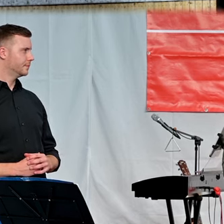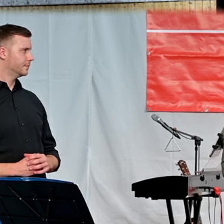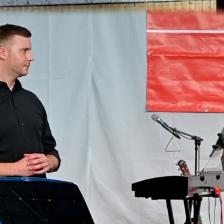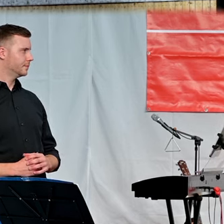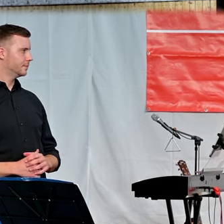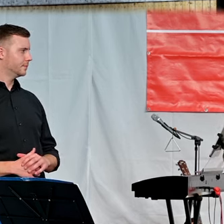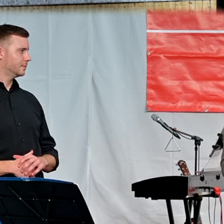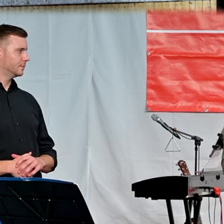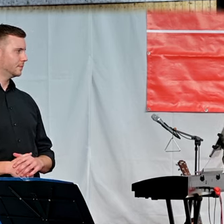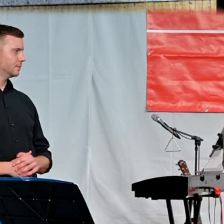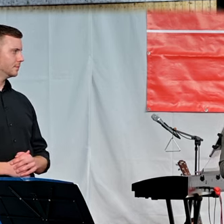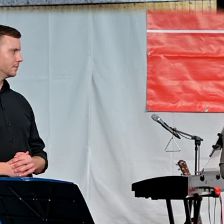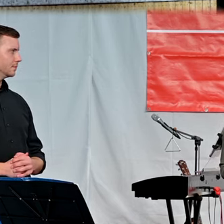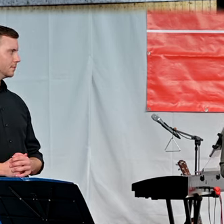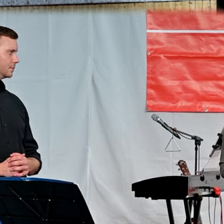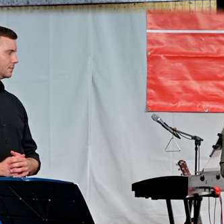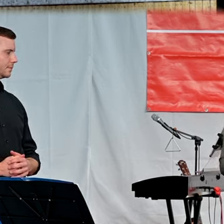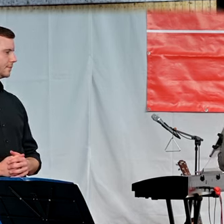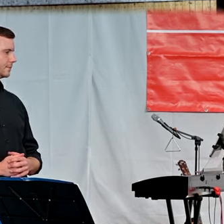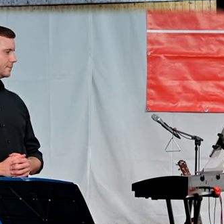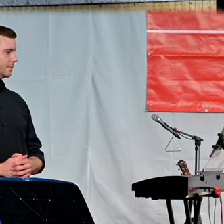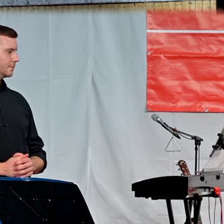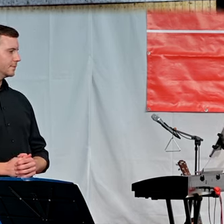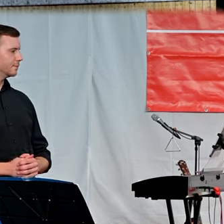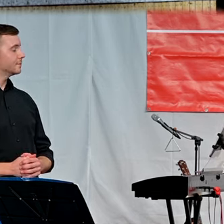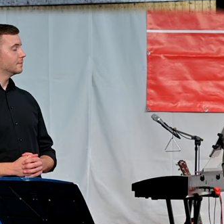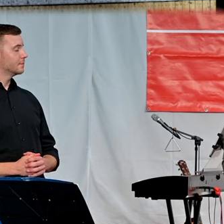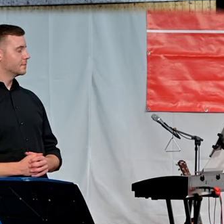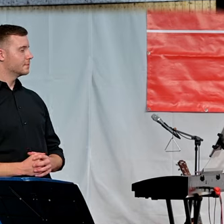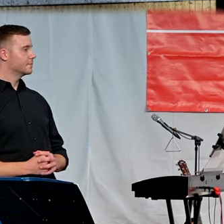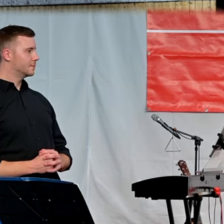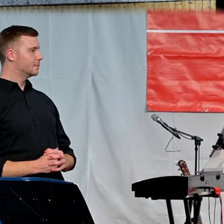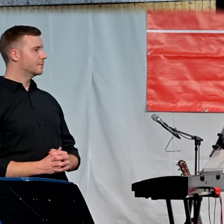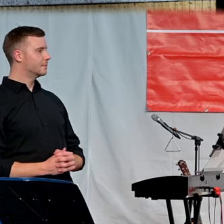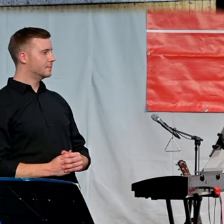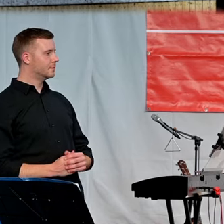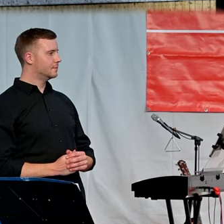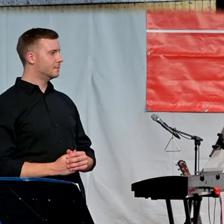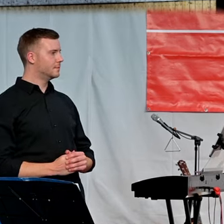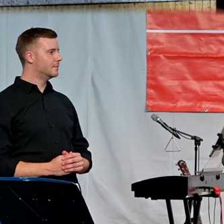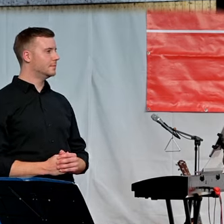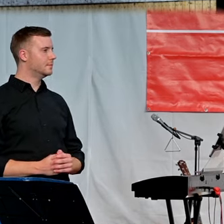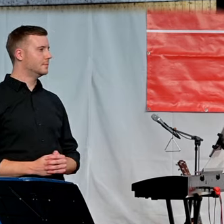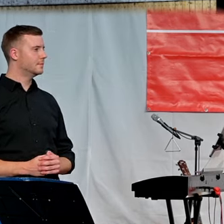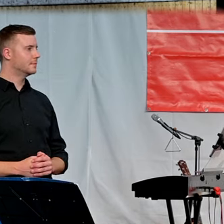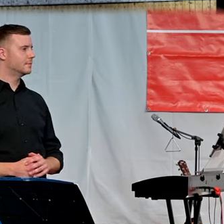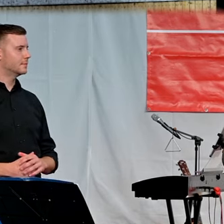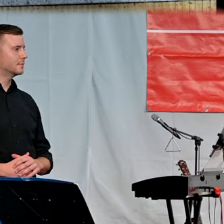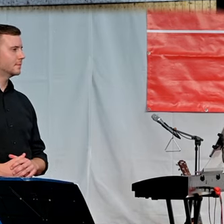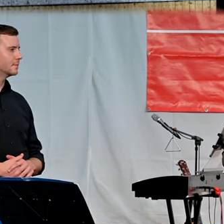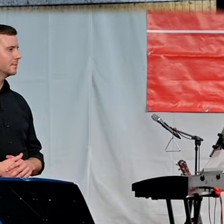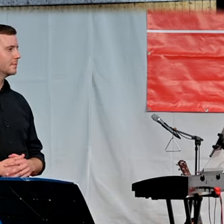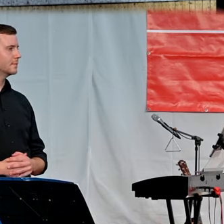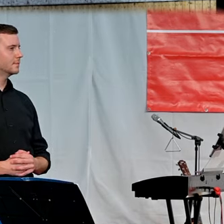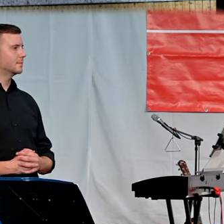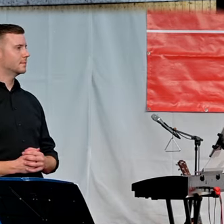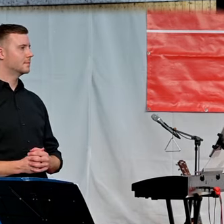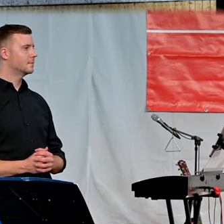kann. Kannst du uns auch 3 Dinge verraten, die wir im Internet wahrscheinlich nicht über dich finden?